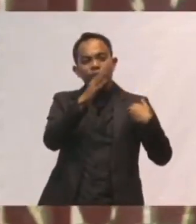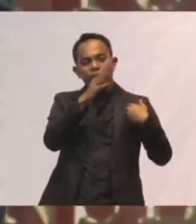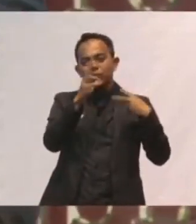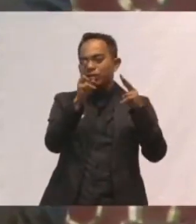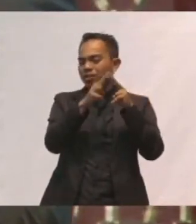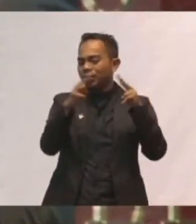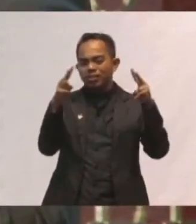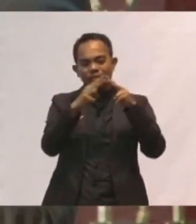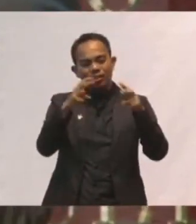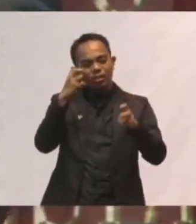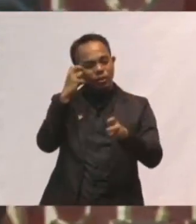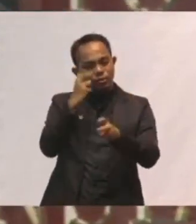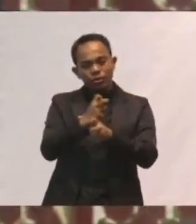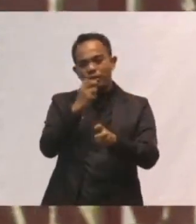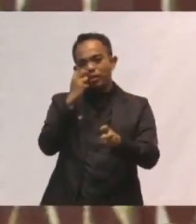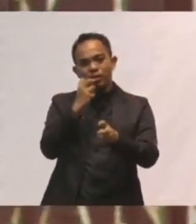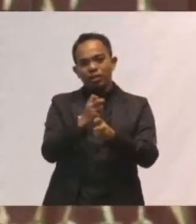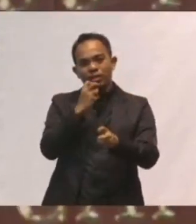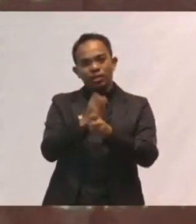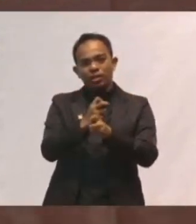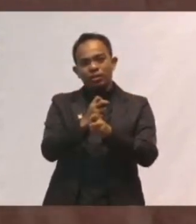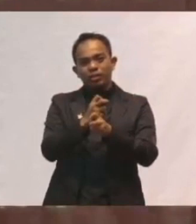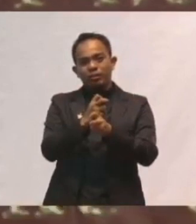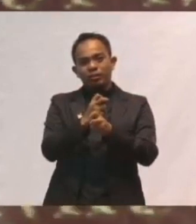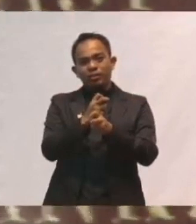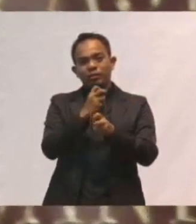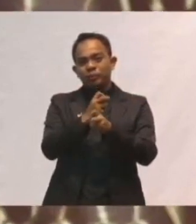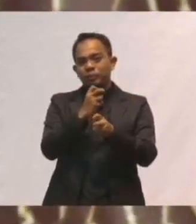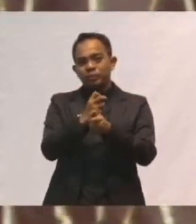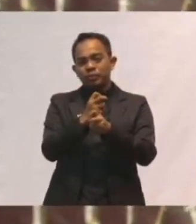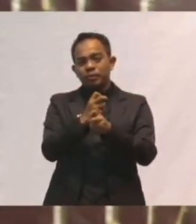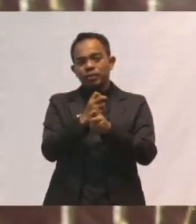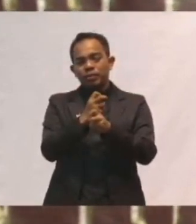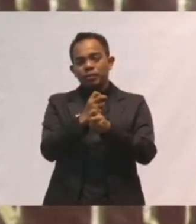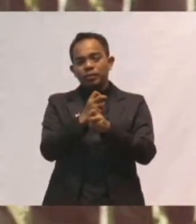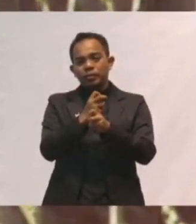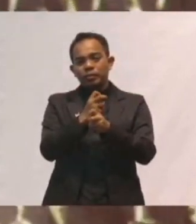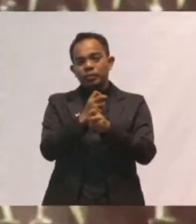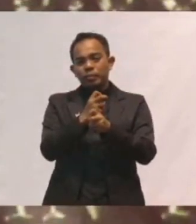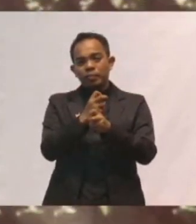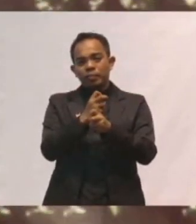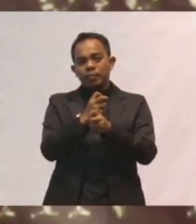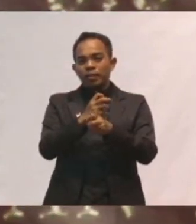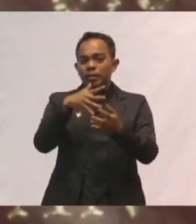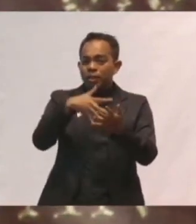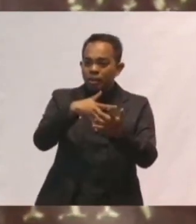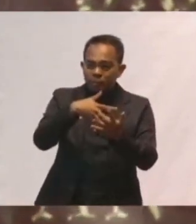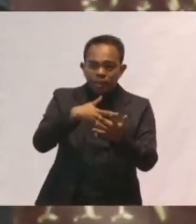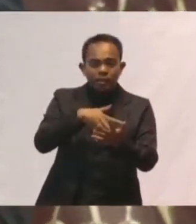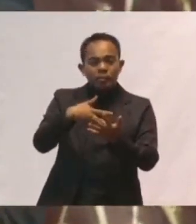susah dan lagi mereka menjaga kita, membesarkan kita dengan kelemahan demi